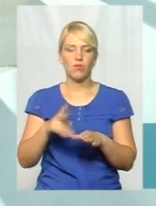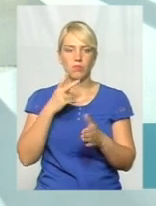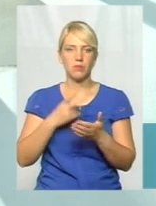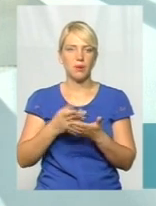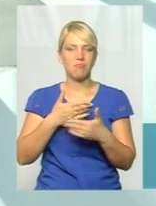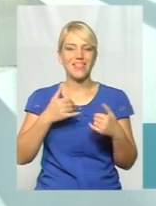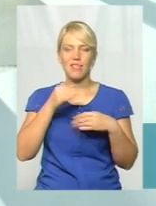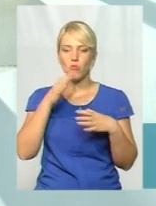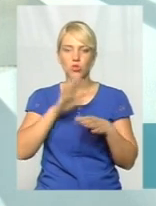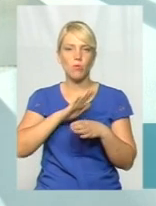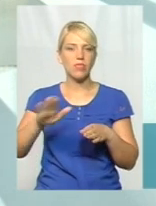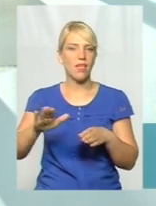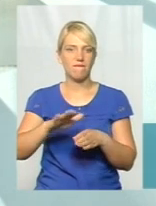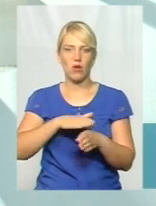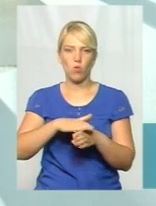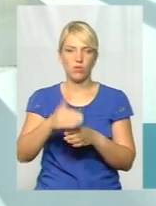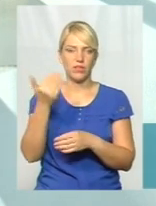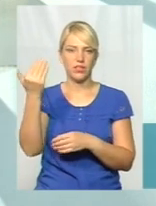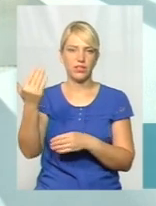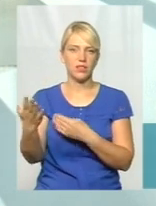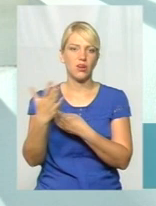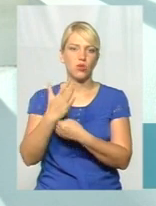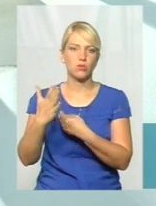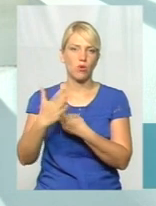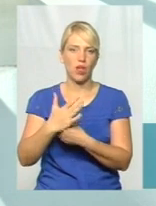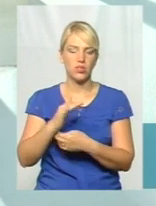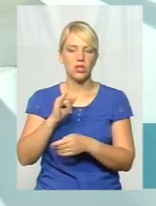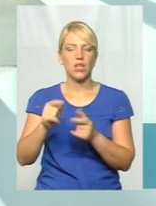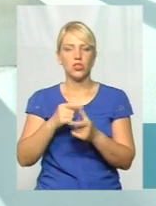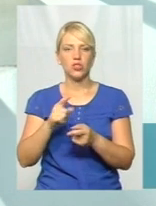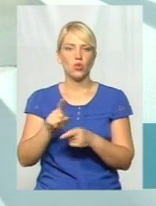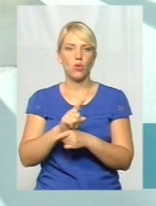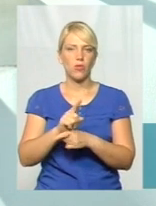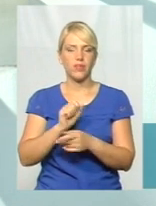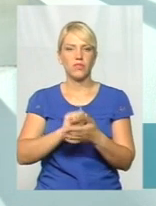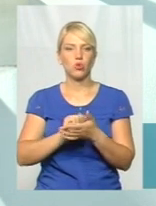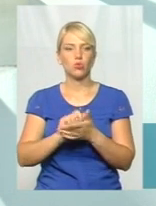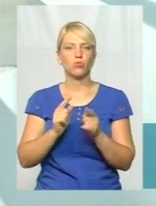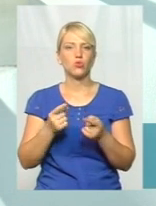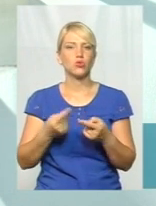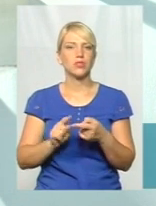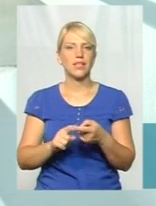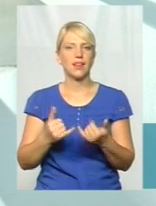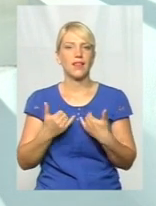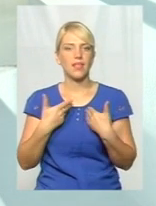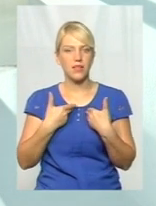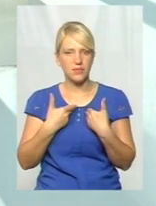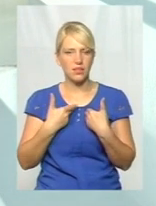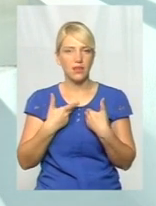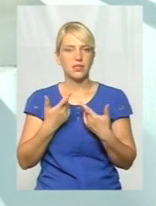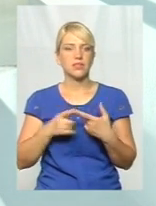не можемо не виконувати їхніх розпоряджень чи нормативних документів, тому що це для нас,